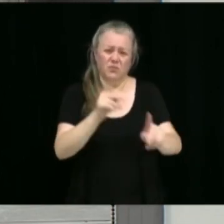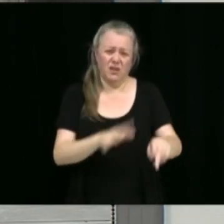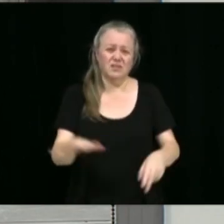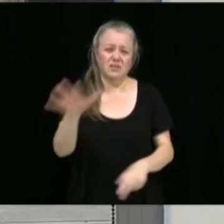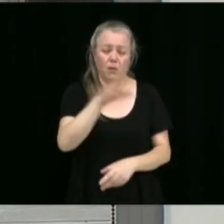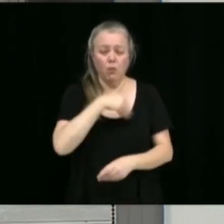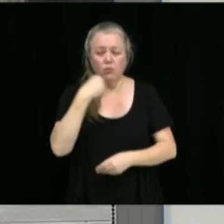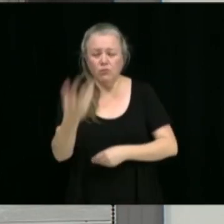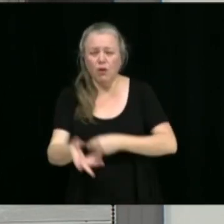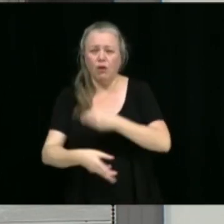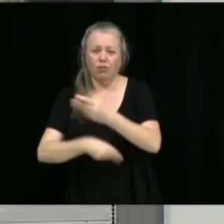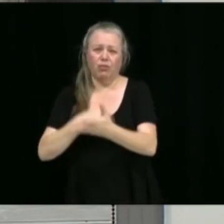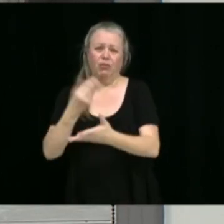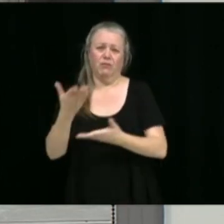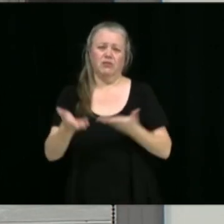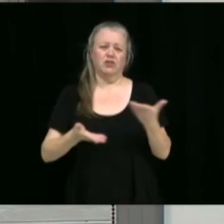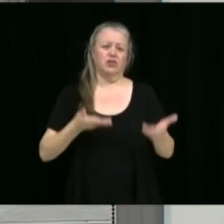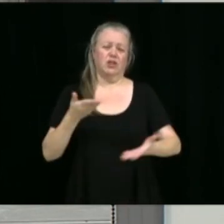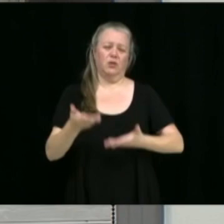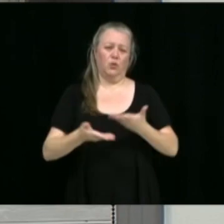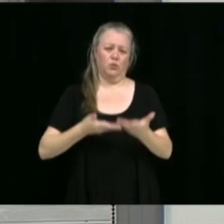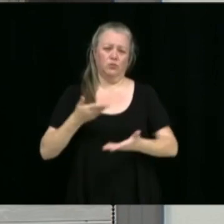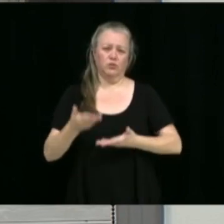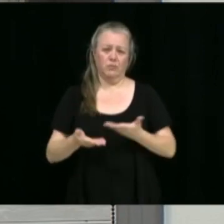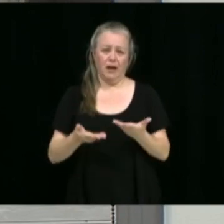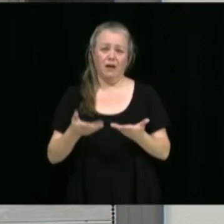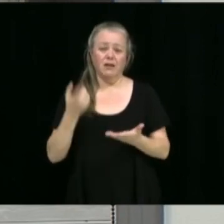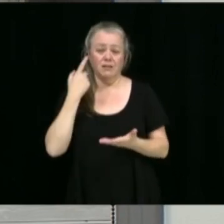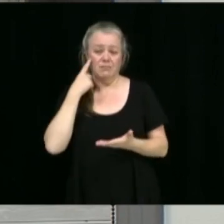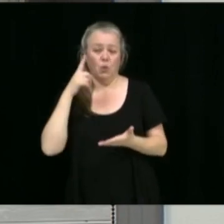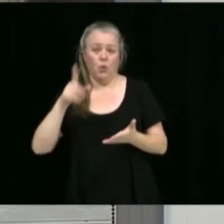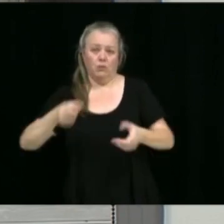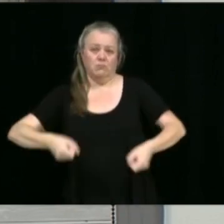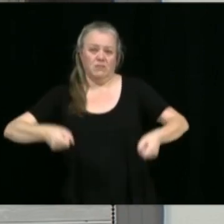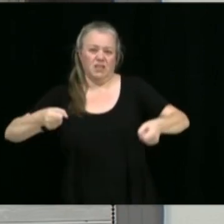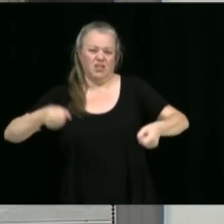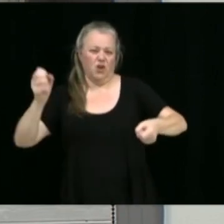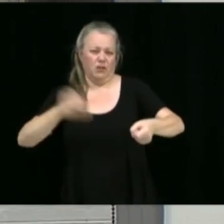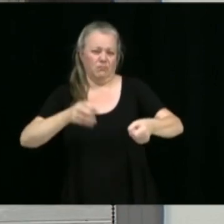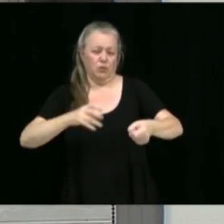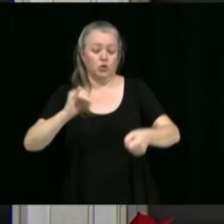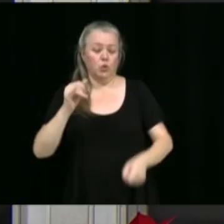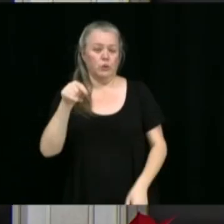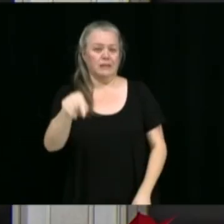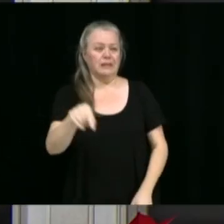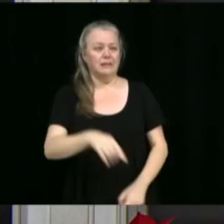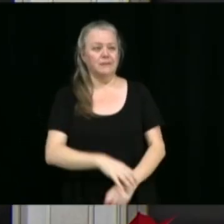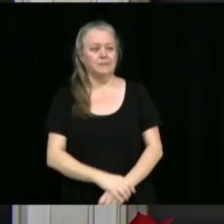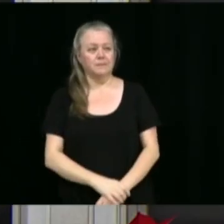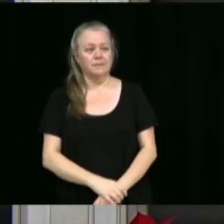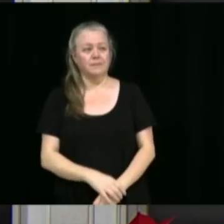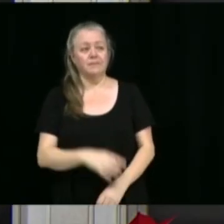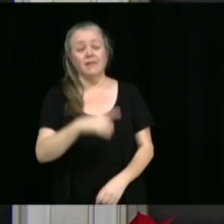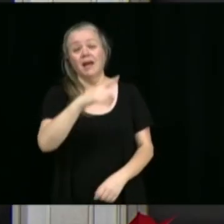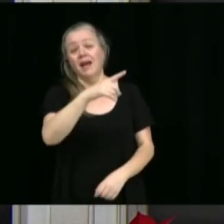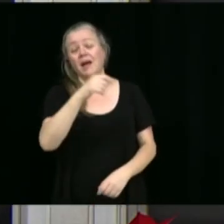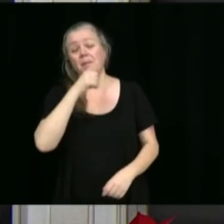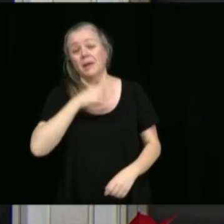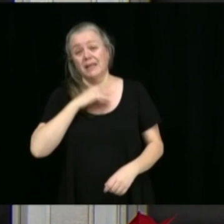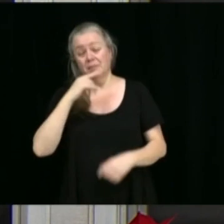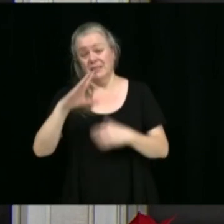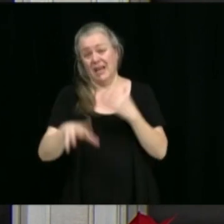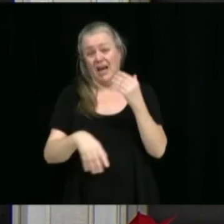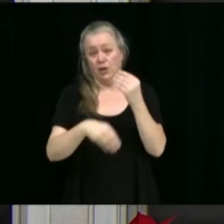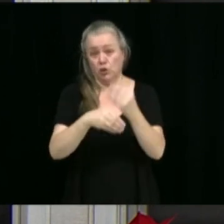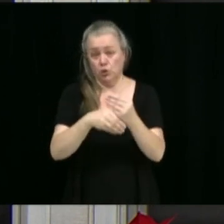à donner généreusement à cette grande guignolée qui va se dérouler ce jeudi. Moi, j'aimerais rajouter autre chose,